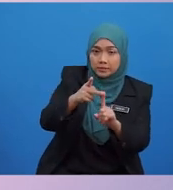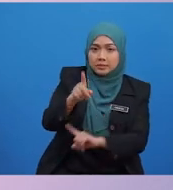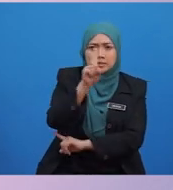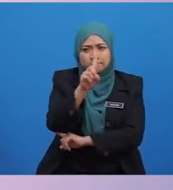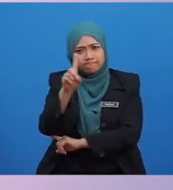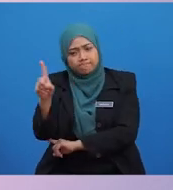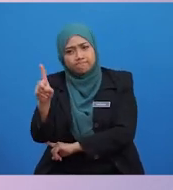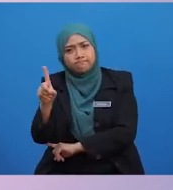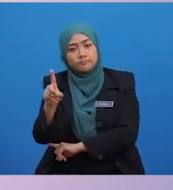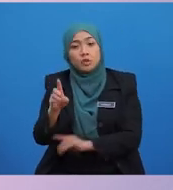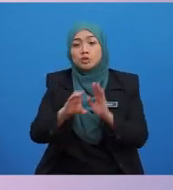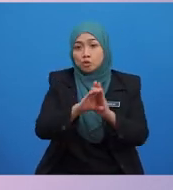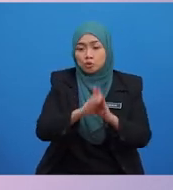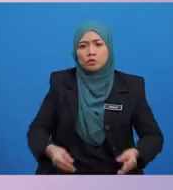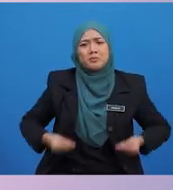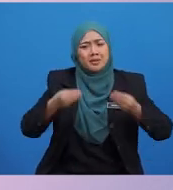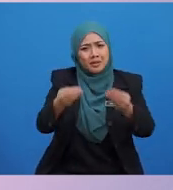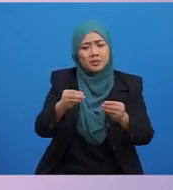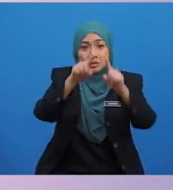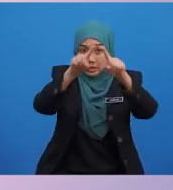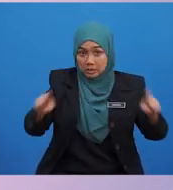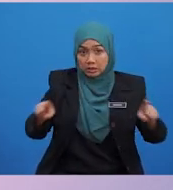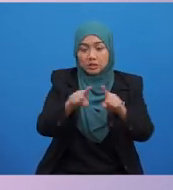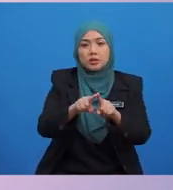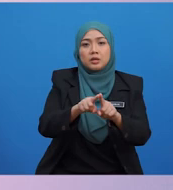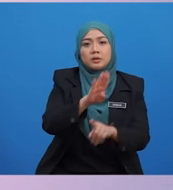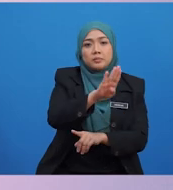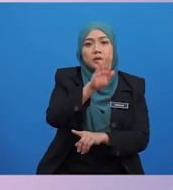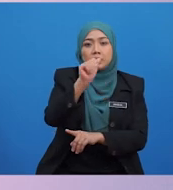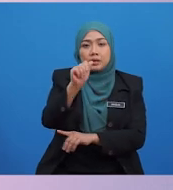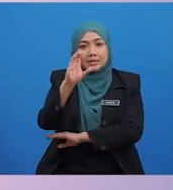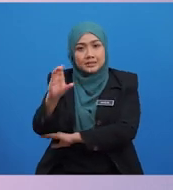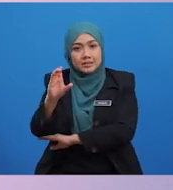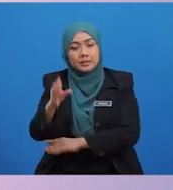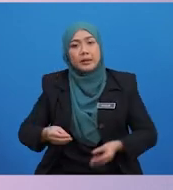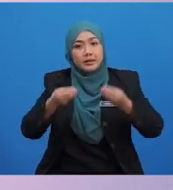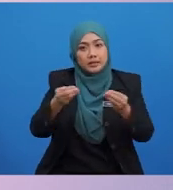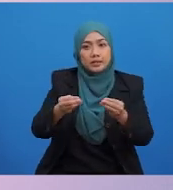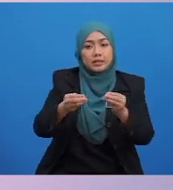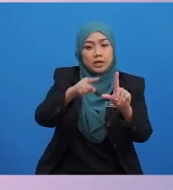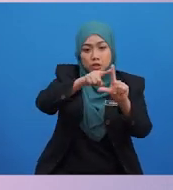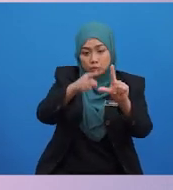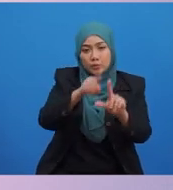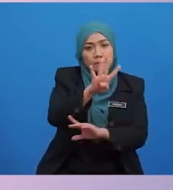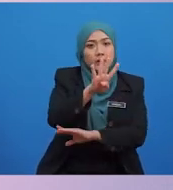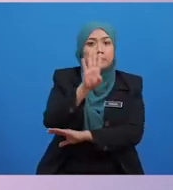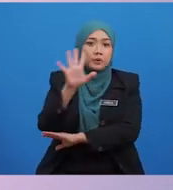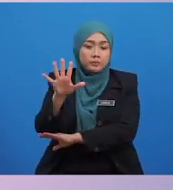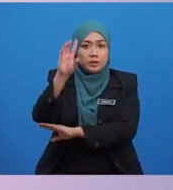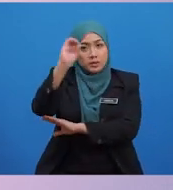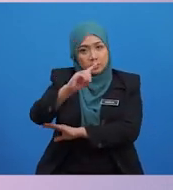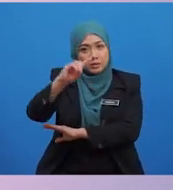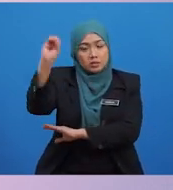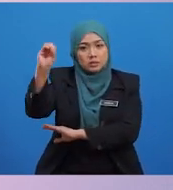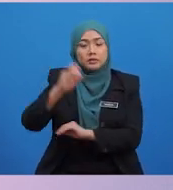= 45° dan Sisi AB = 10 cm Apakah